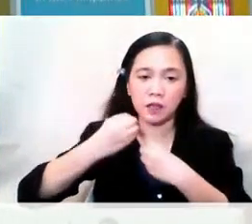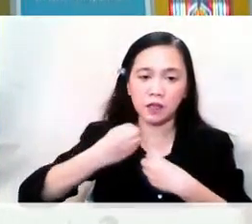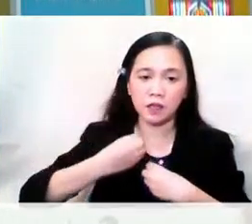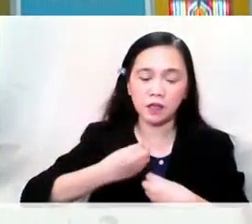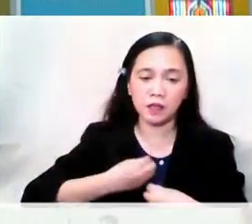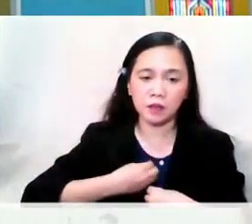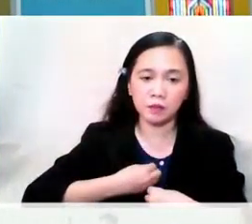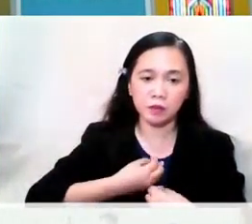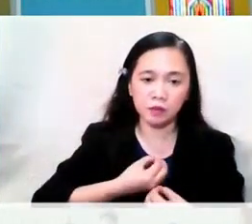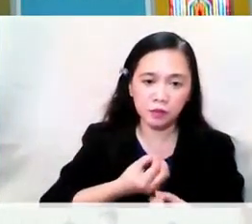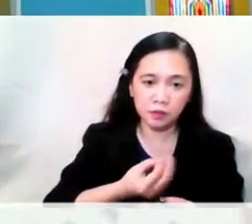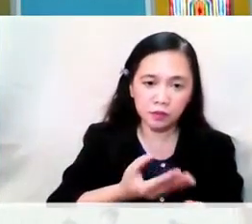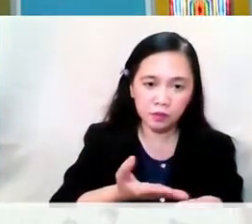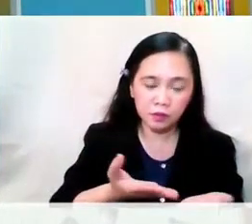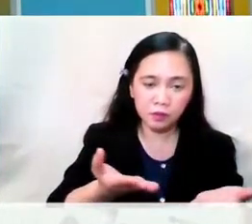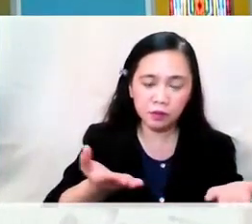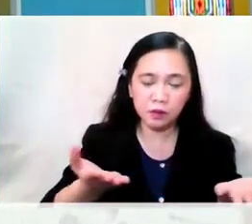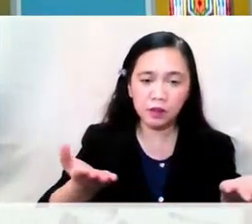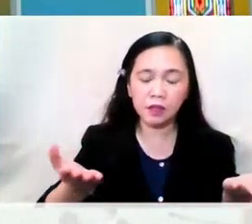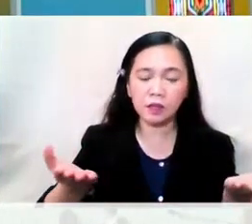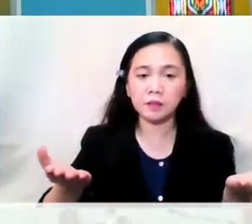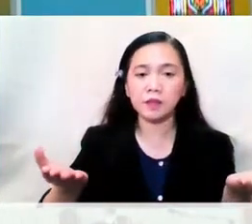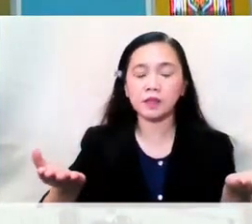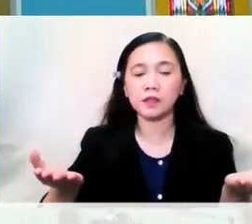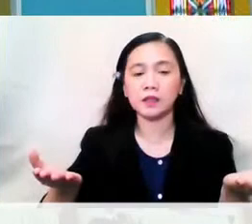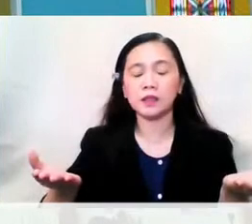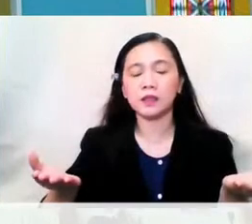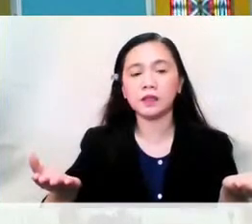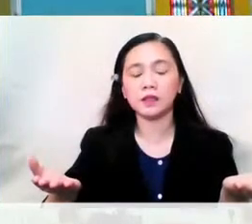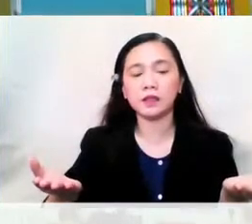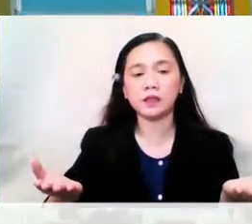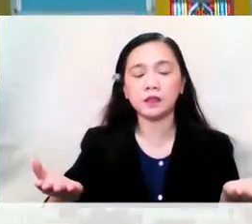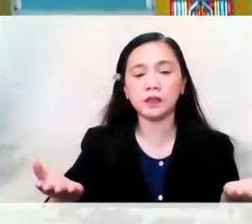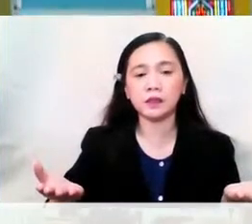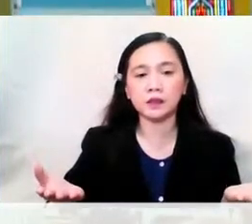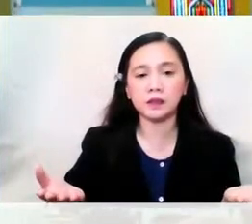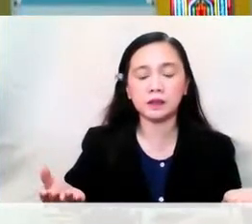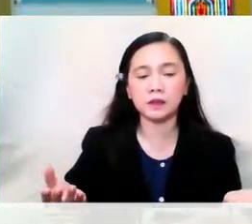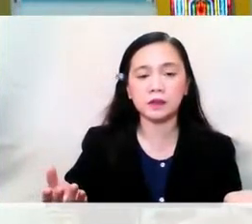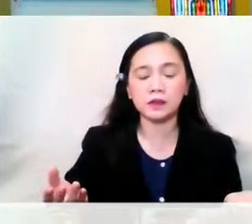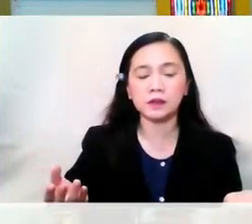Bigyan mo kami